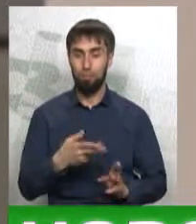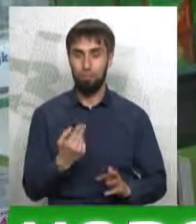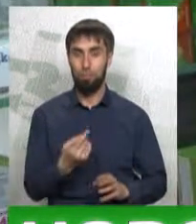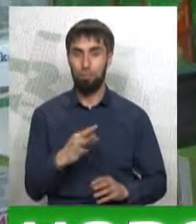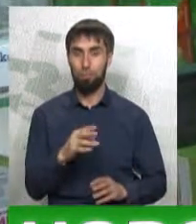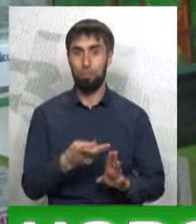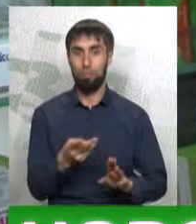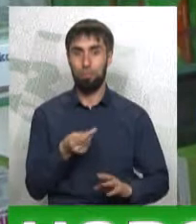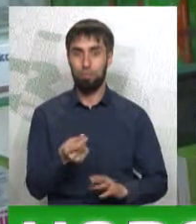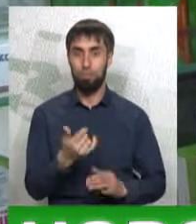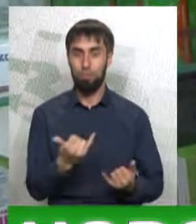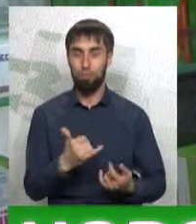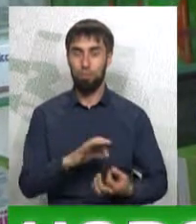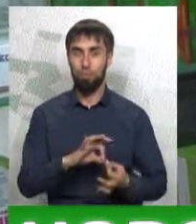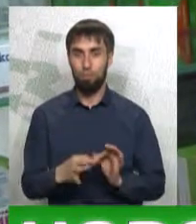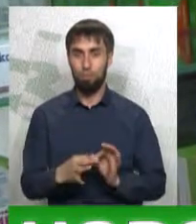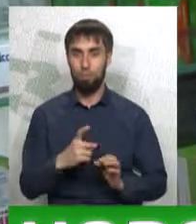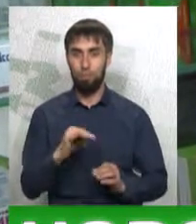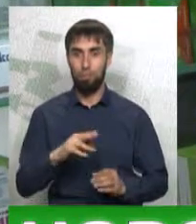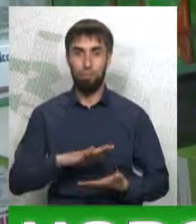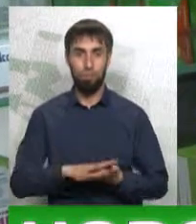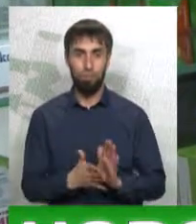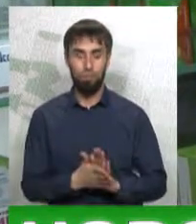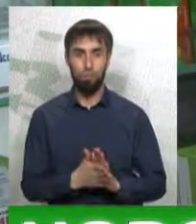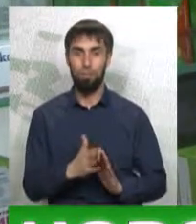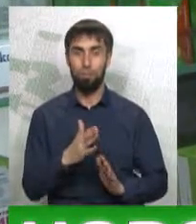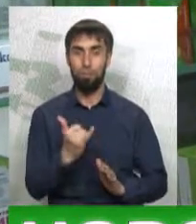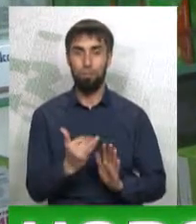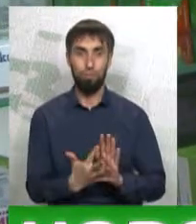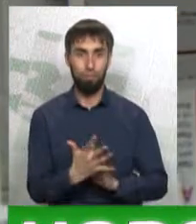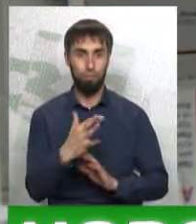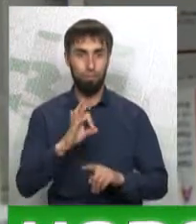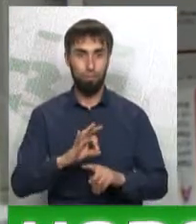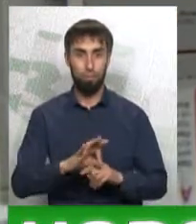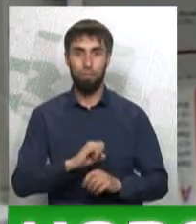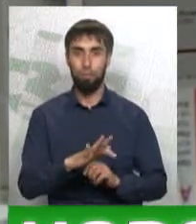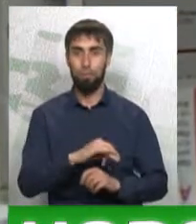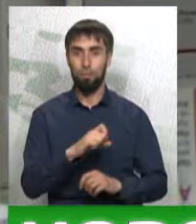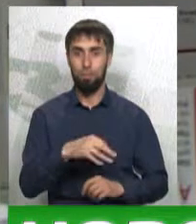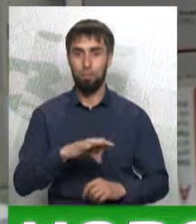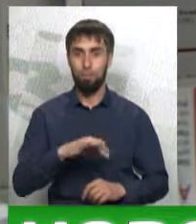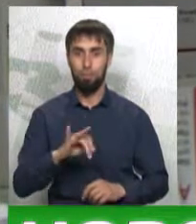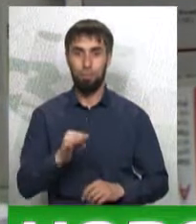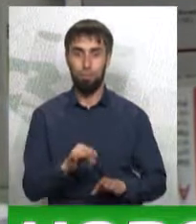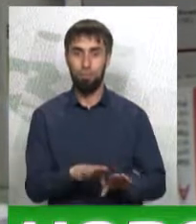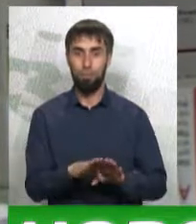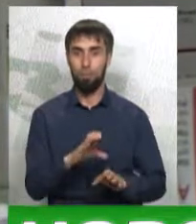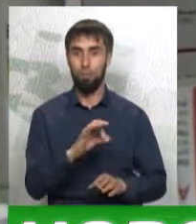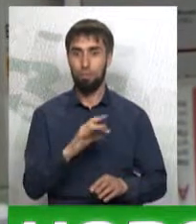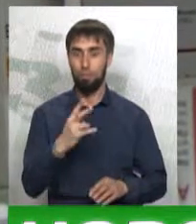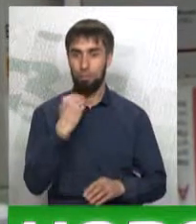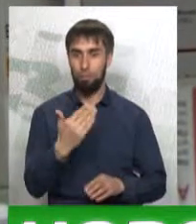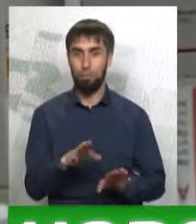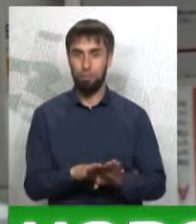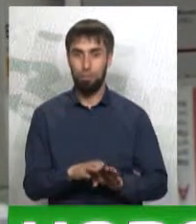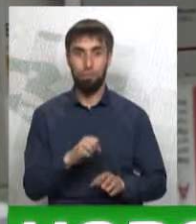пришлось расстаться. Сейчас сложная эпидситуация. Небывалый рост заболеваемости коронавирусом из-за омикрона и идентичными сезонными гриппами.